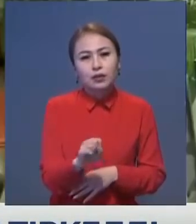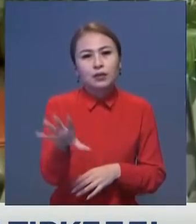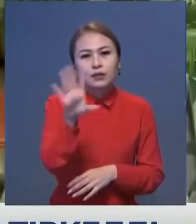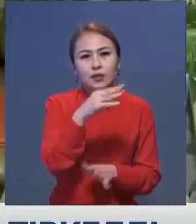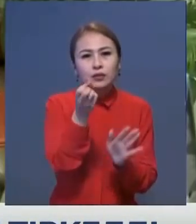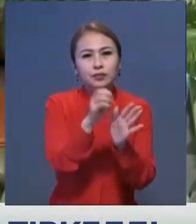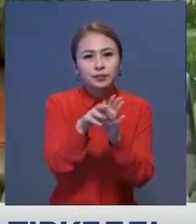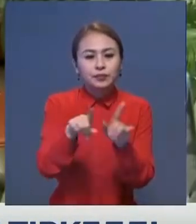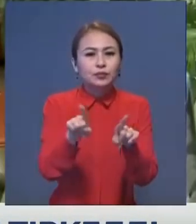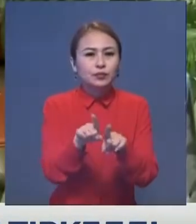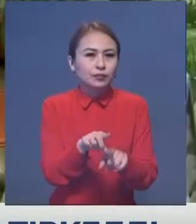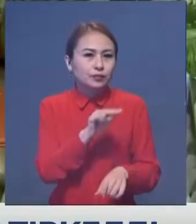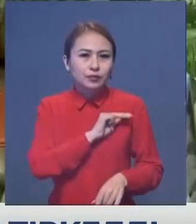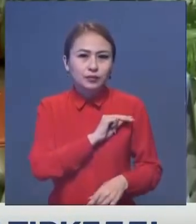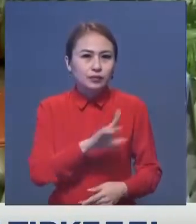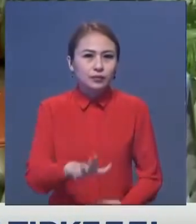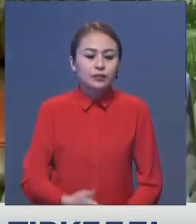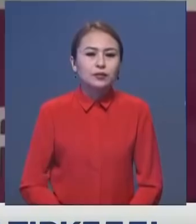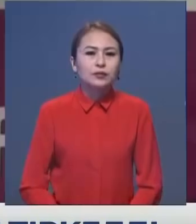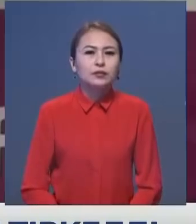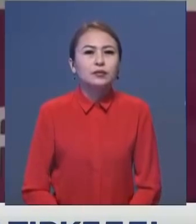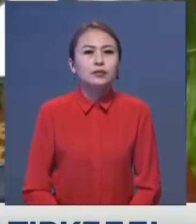орындары жұмыс істемейді.